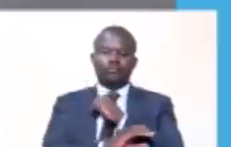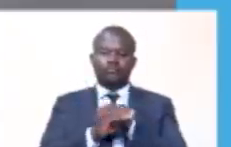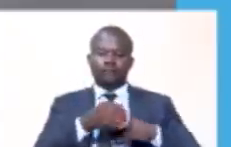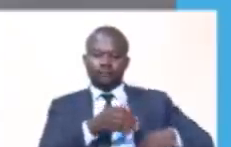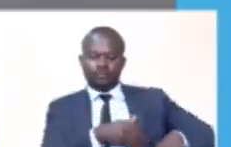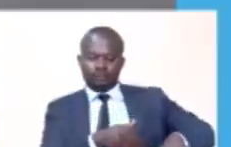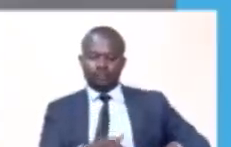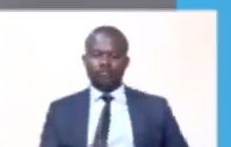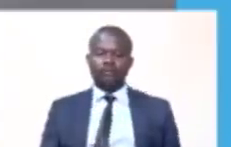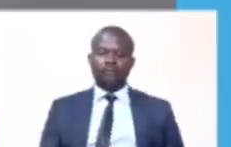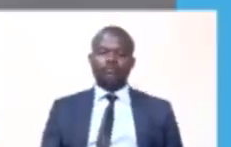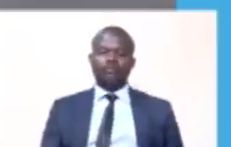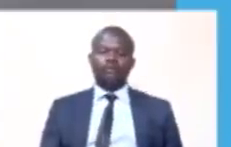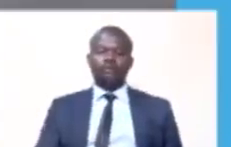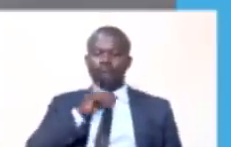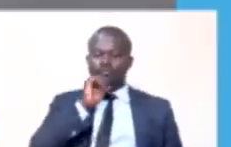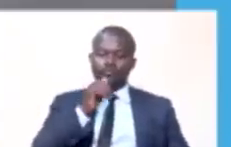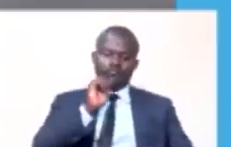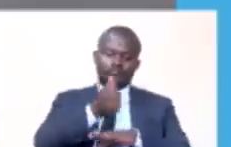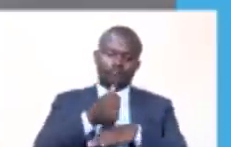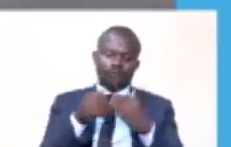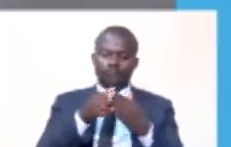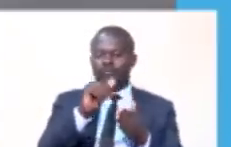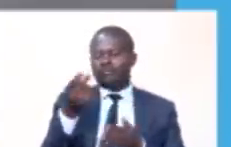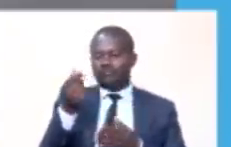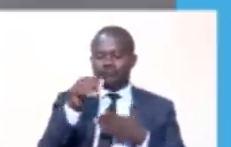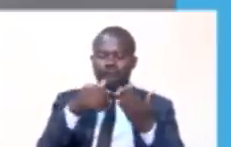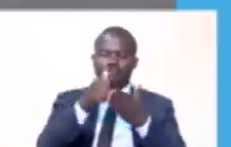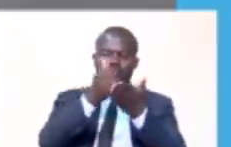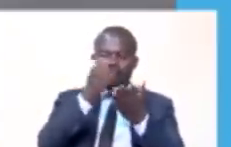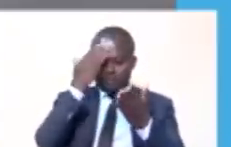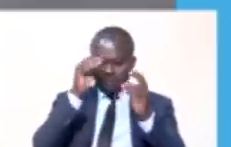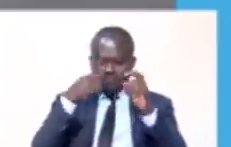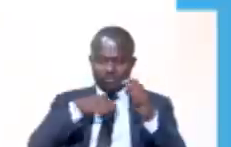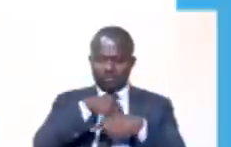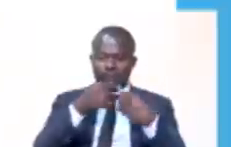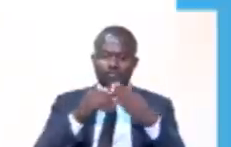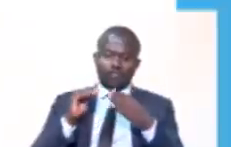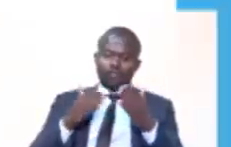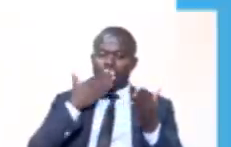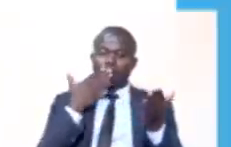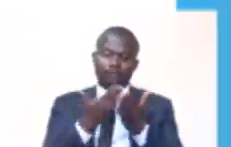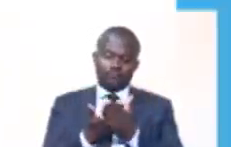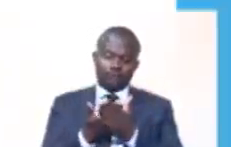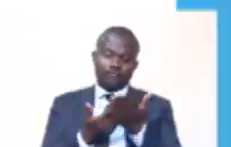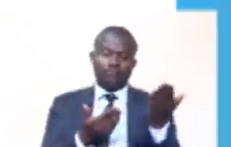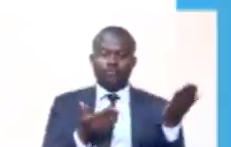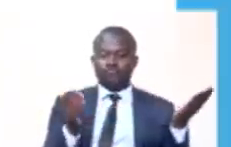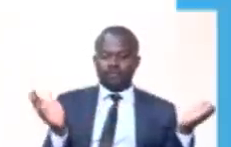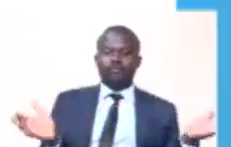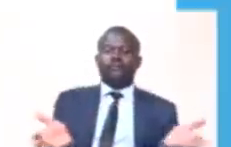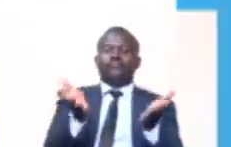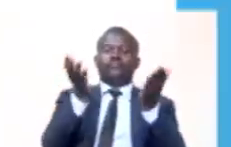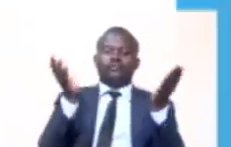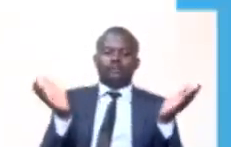Cameroon. Gusa sibyo gusa, kuko banabashyiriyeho andi mafaranga azabafasha kugira ngo bakomeze kwitwara neza nka motivation cyangwa